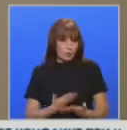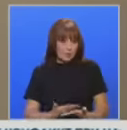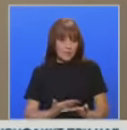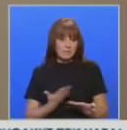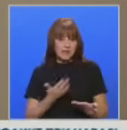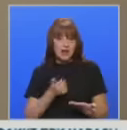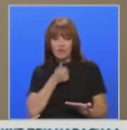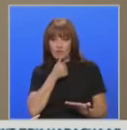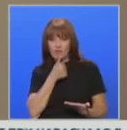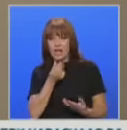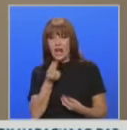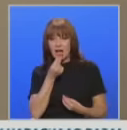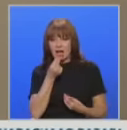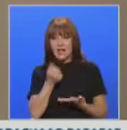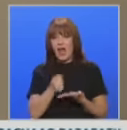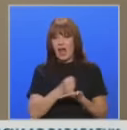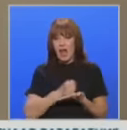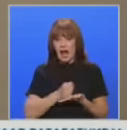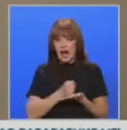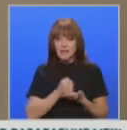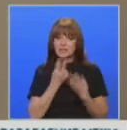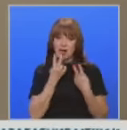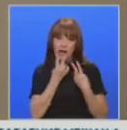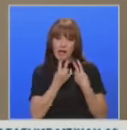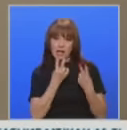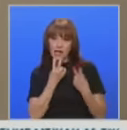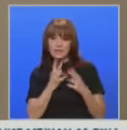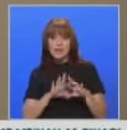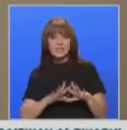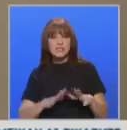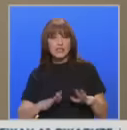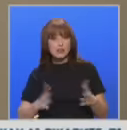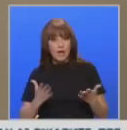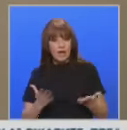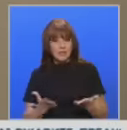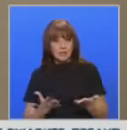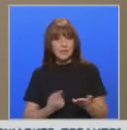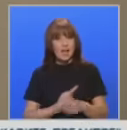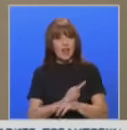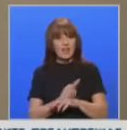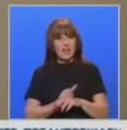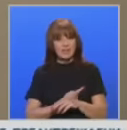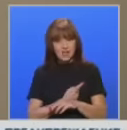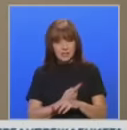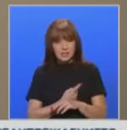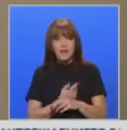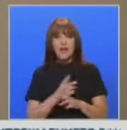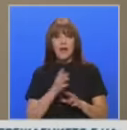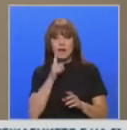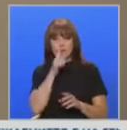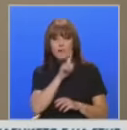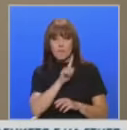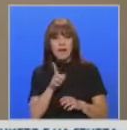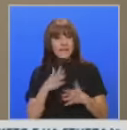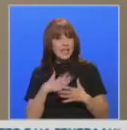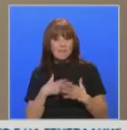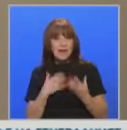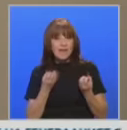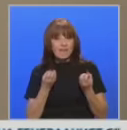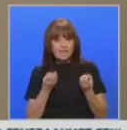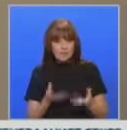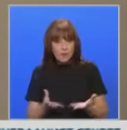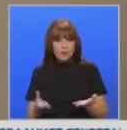вода или за храна, за лекарства. Следим ситуацията ежечасно в момента, в който има възможност те да достигнат